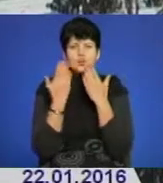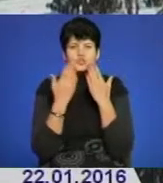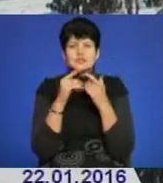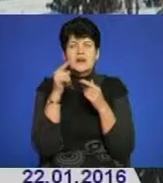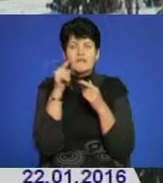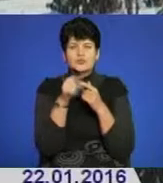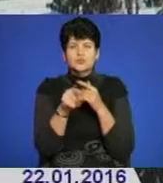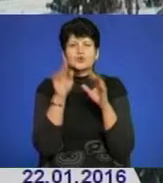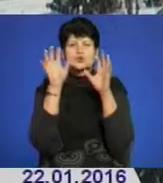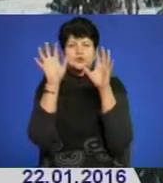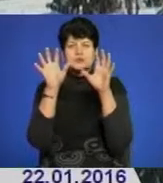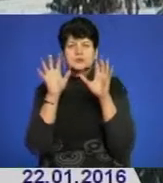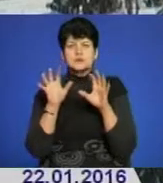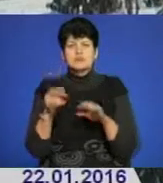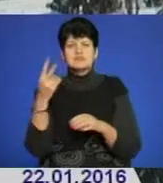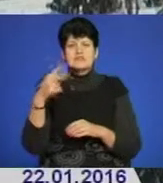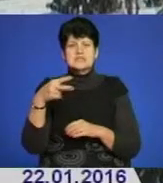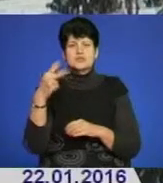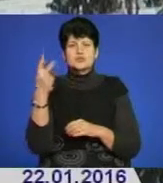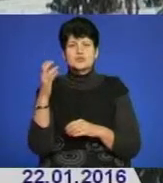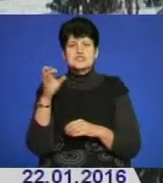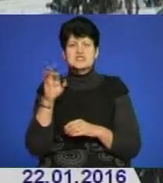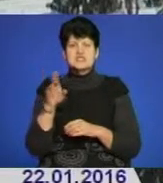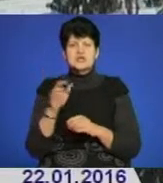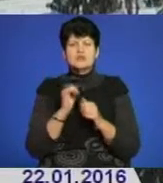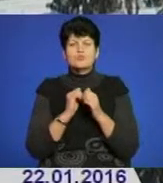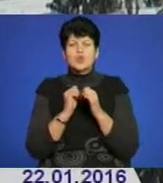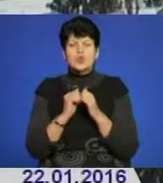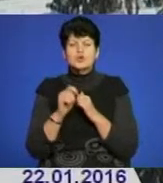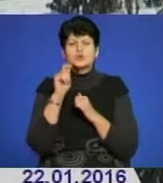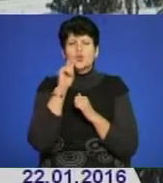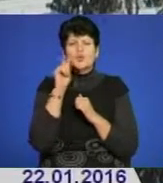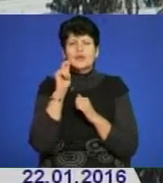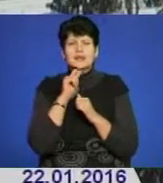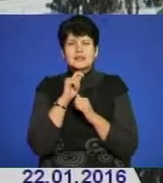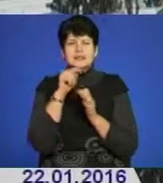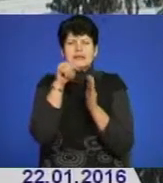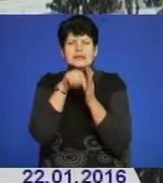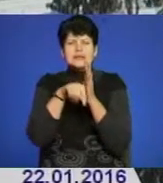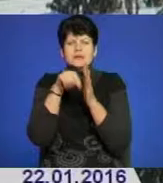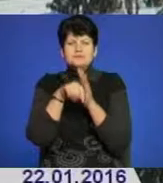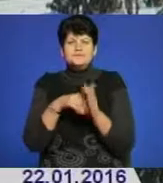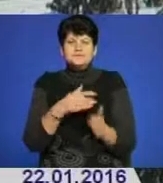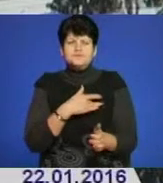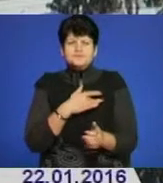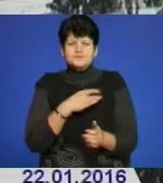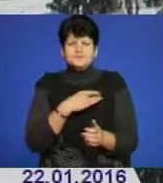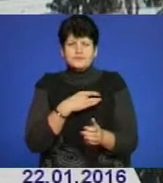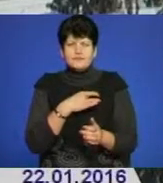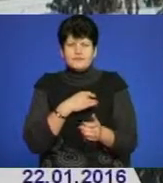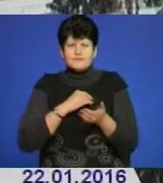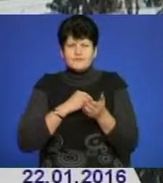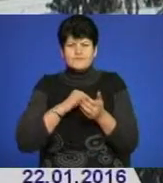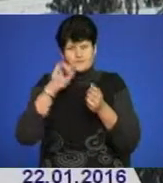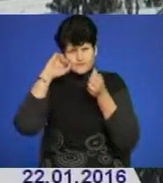універсал 22 січня, щоб кожен українець глибоко в своєму серці